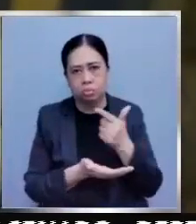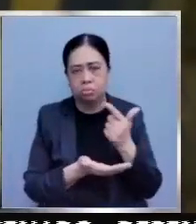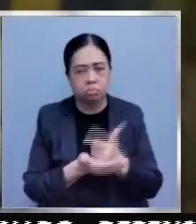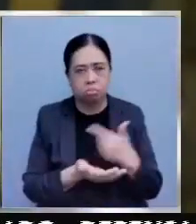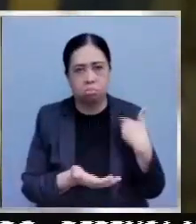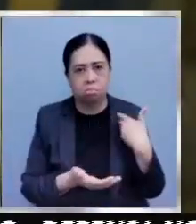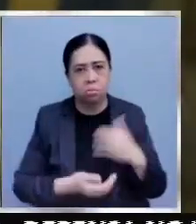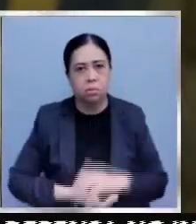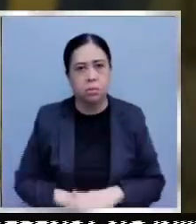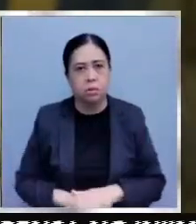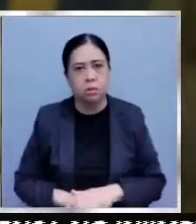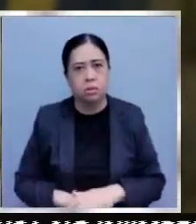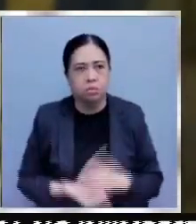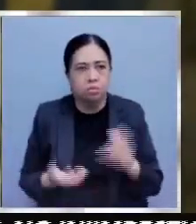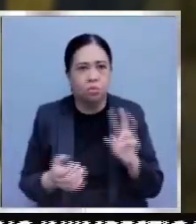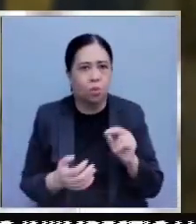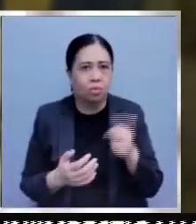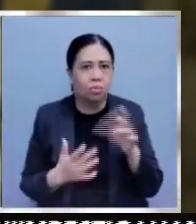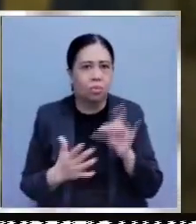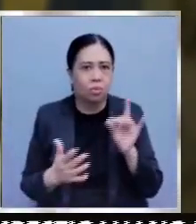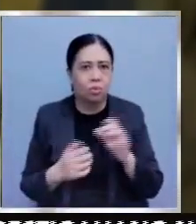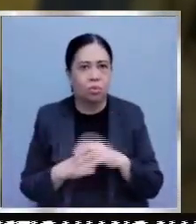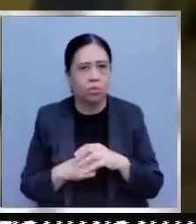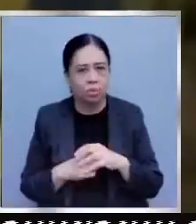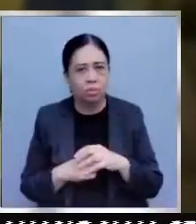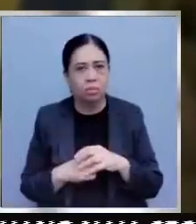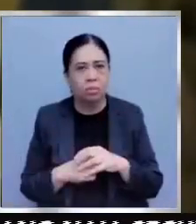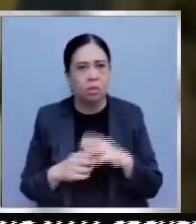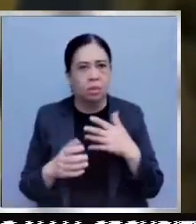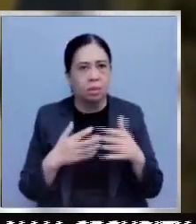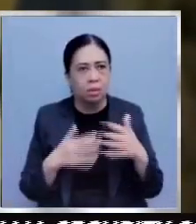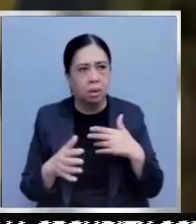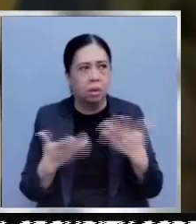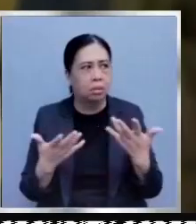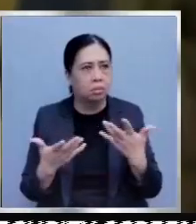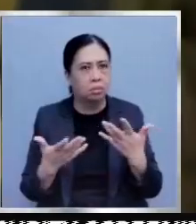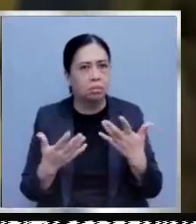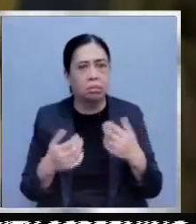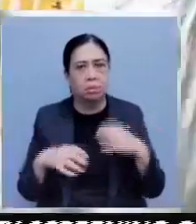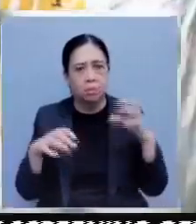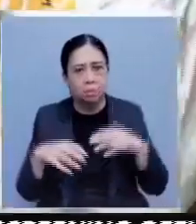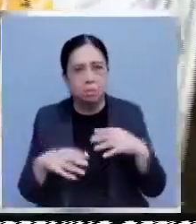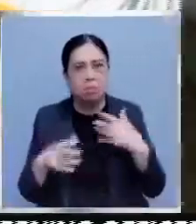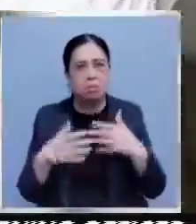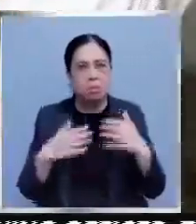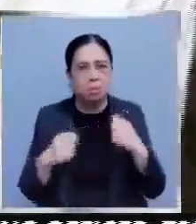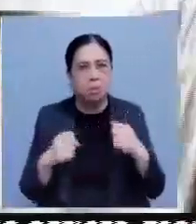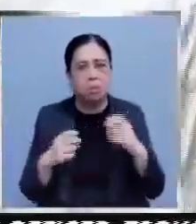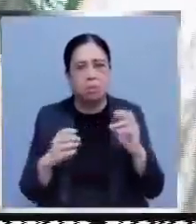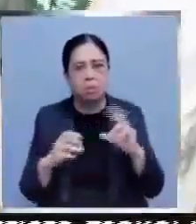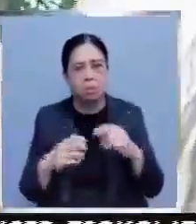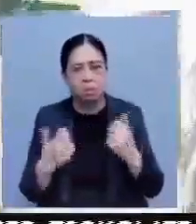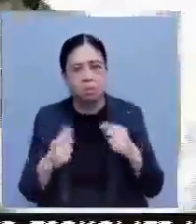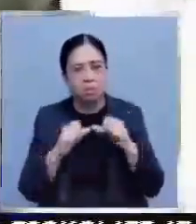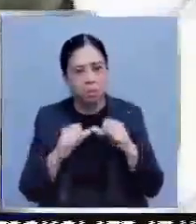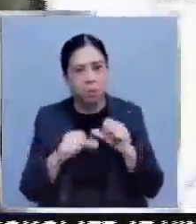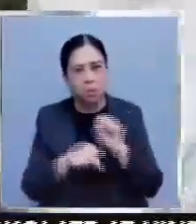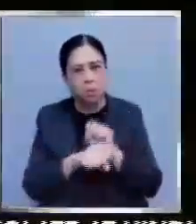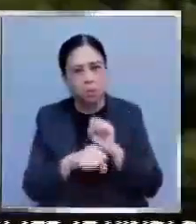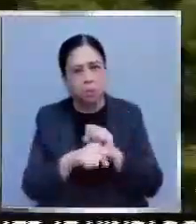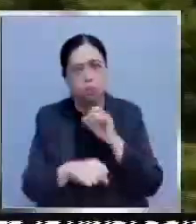Wala Iba kakon ka dito kahit umulan bagyo pasok ka kikita ka pero ang minamaliit ng Ilan na kanyang